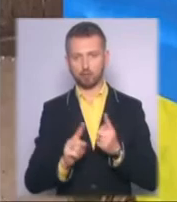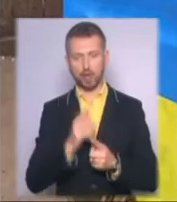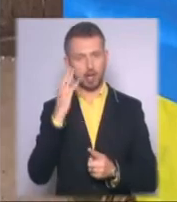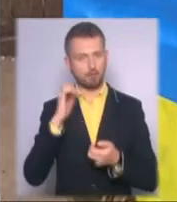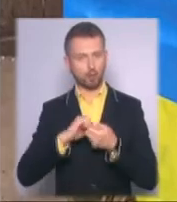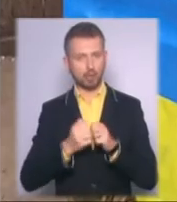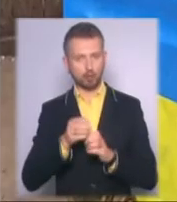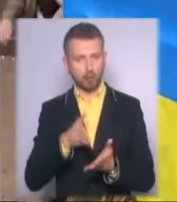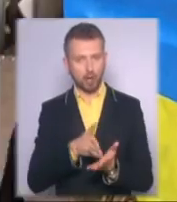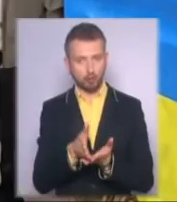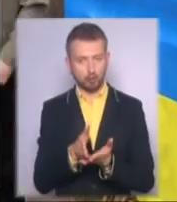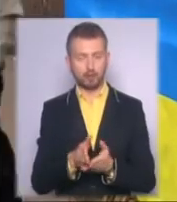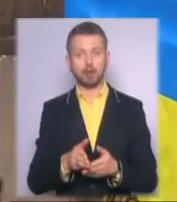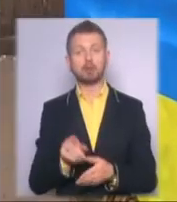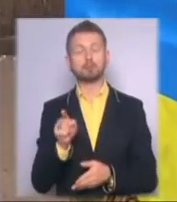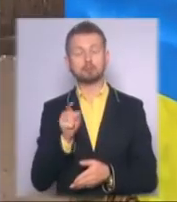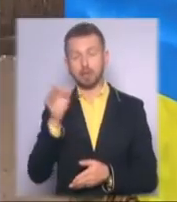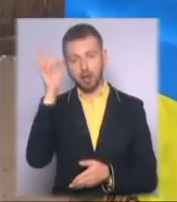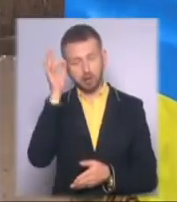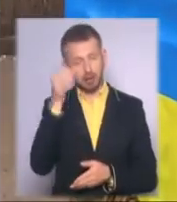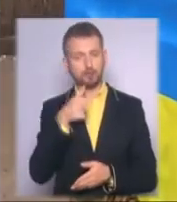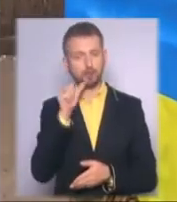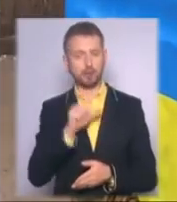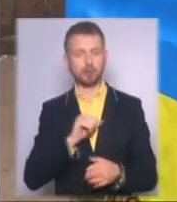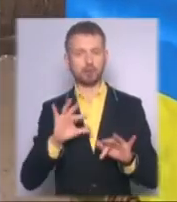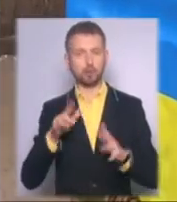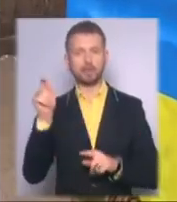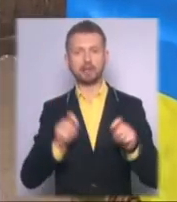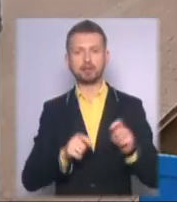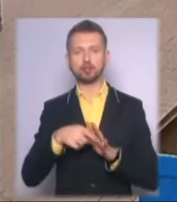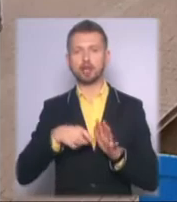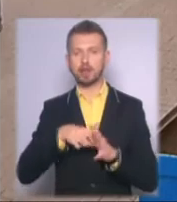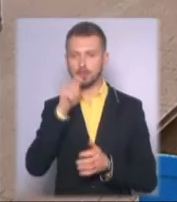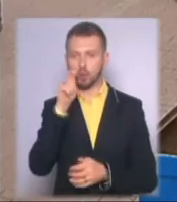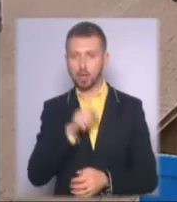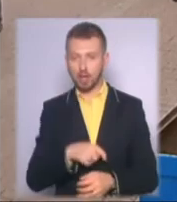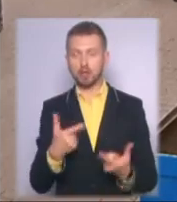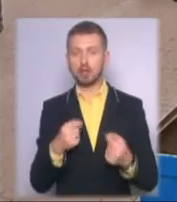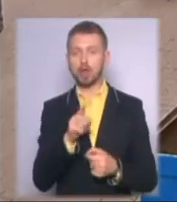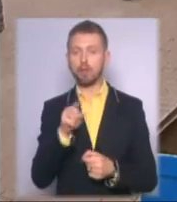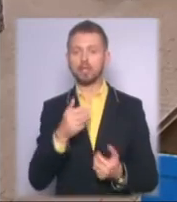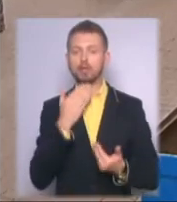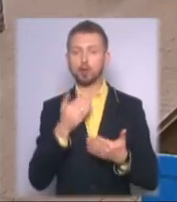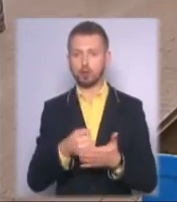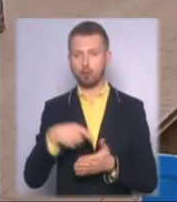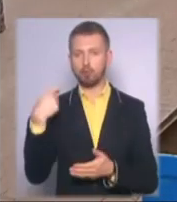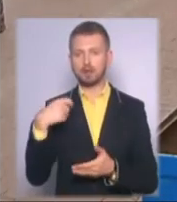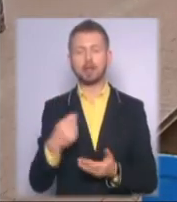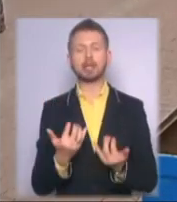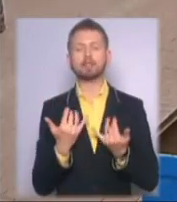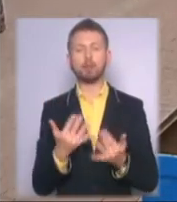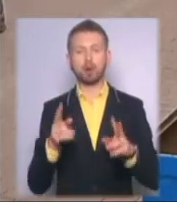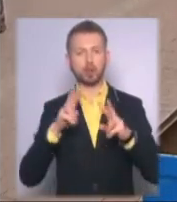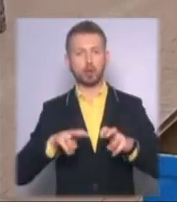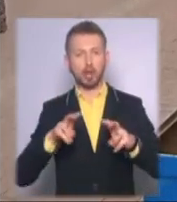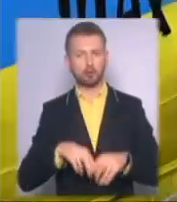галузі. Чиновник нагадав, що вчора відбувся з'їзд шахтарів України, на якому вони звернулися до президента з вимогами розглянути